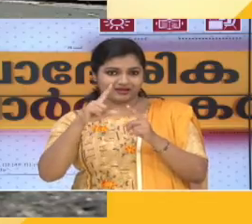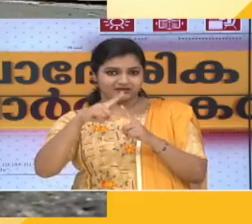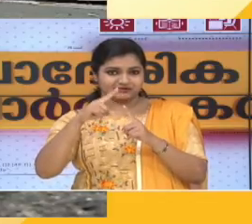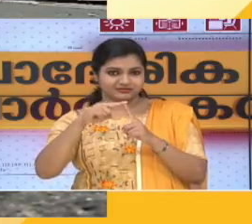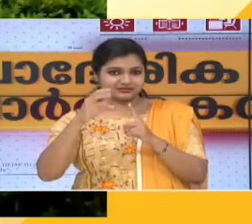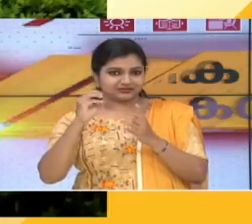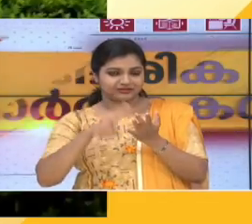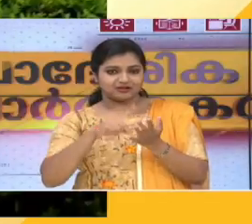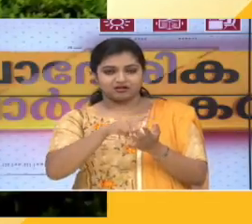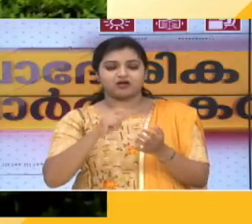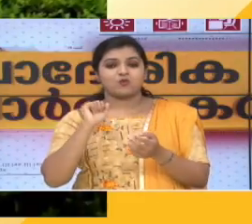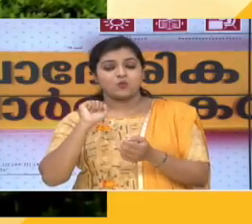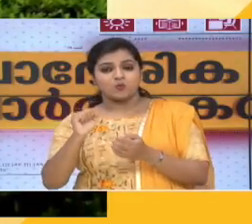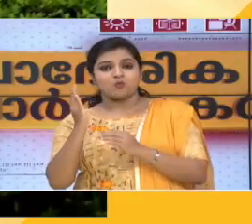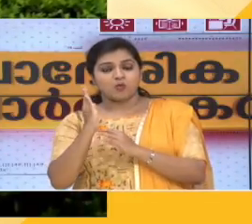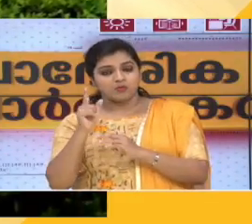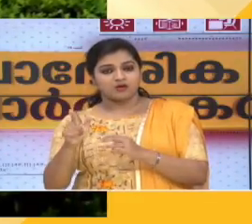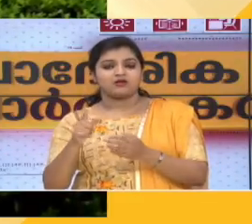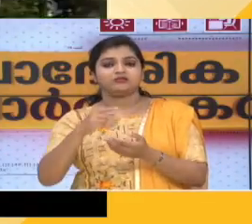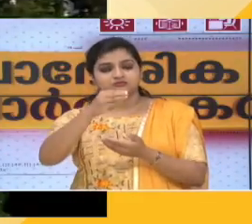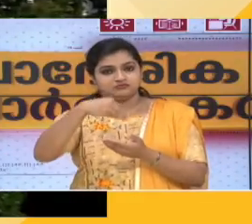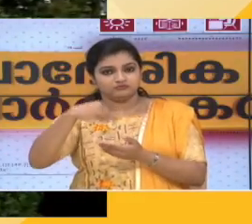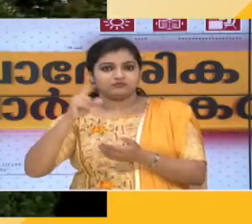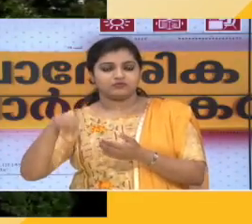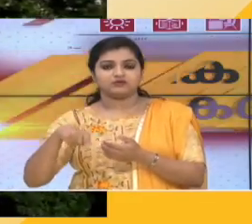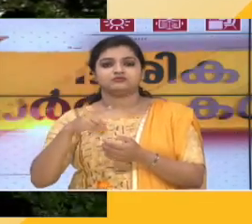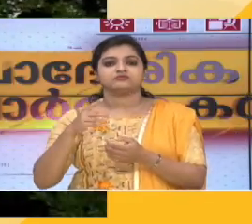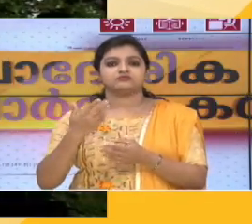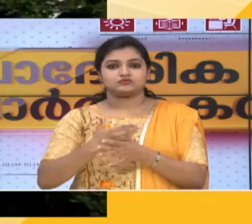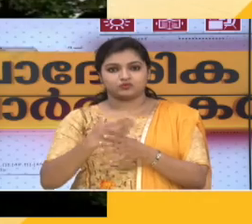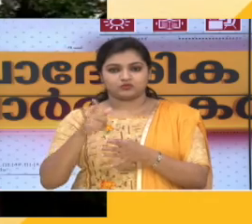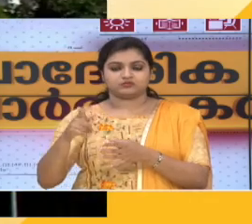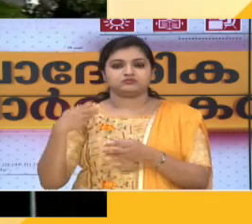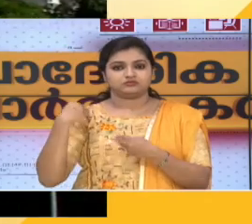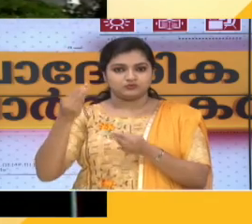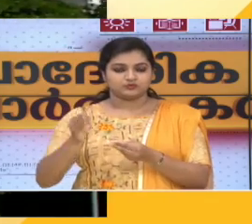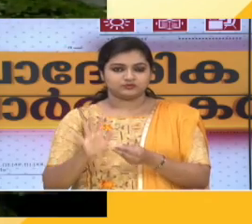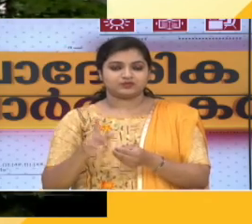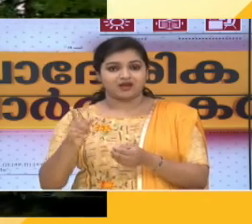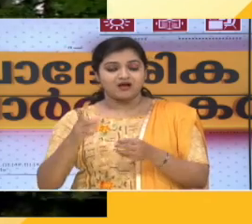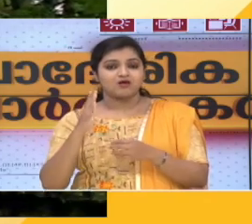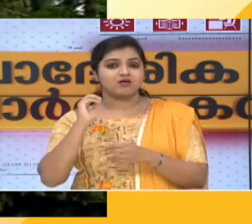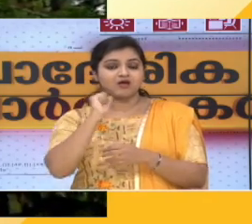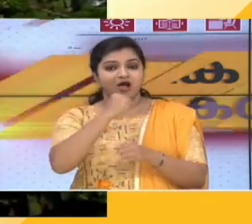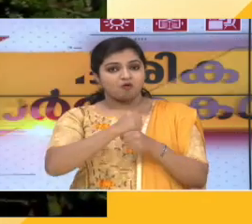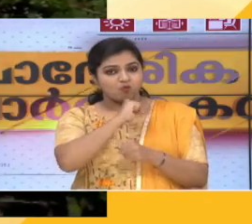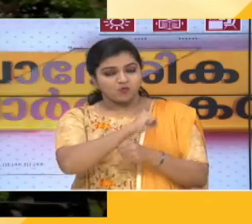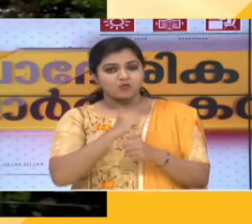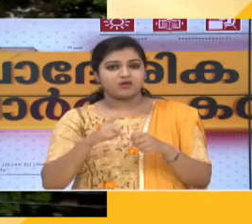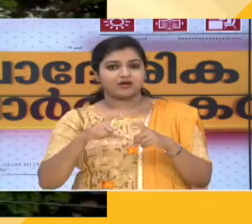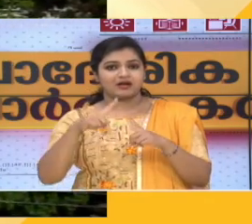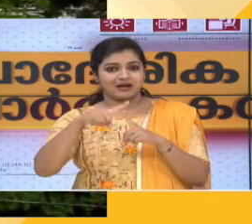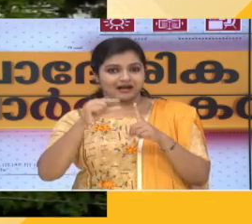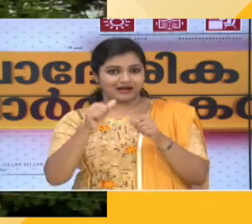ഫോണിൽ വിവരങ്ങൾ ശേഖരിക്കണമെന്നാണ് ഉത്തരവ്. സർവേ ജോലികൾക്ക് നിയോഗിക്കുന്ന ഉദ്യോഗസ്ഥർക്ക് ടാബ്ലറ്റോ മൊബൈൽ ഫോണോ ലഭ്യമാക്കണമെന്ന